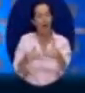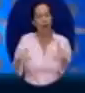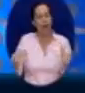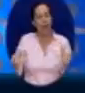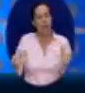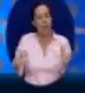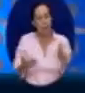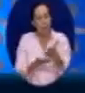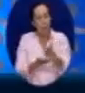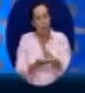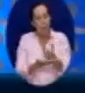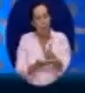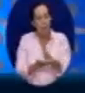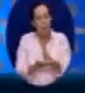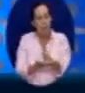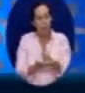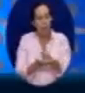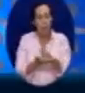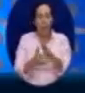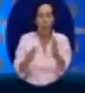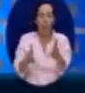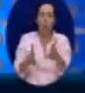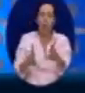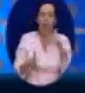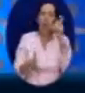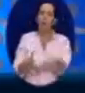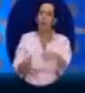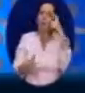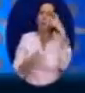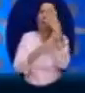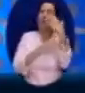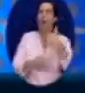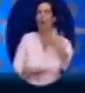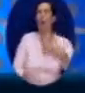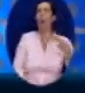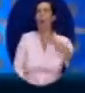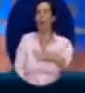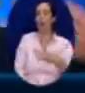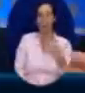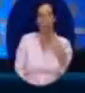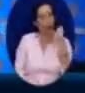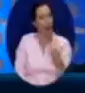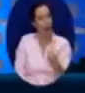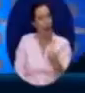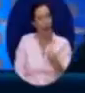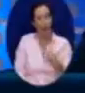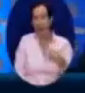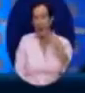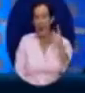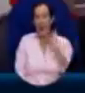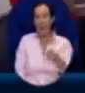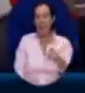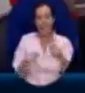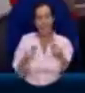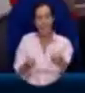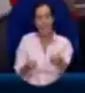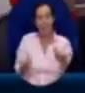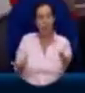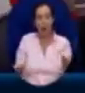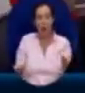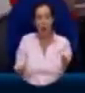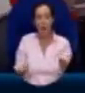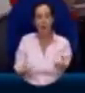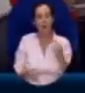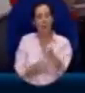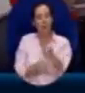פה בין, אולי אותו עובד יחשוב, שיתאמרו בו, כי צעקו עליו עכשיו בעבודה, אבל אתה אומר, רגע, אני צריך לסגור פה את העסק